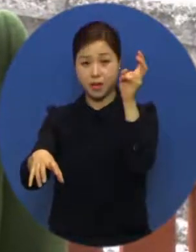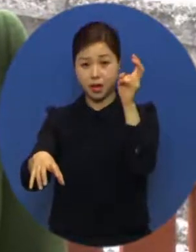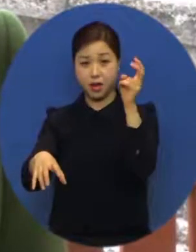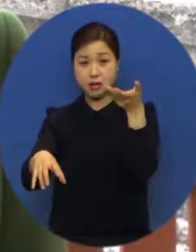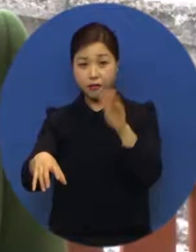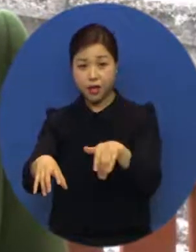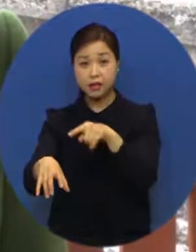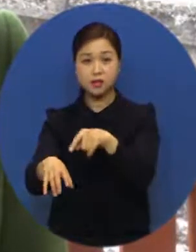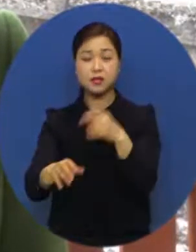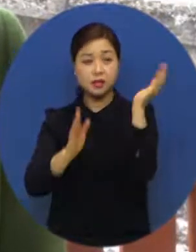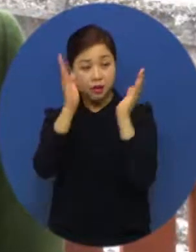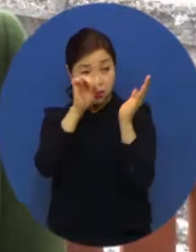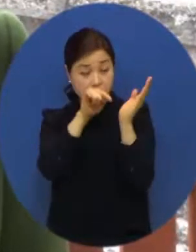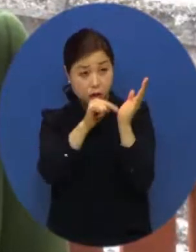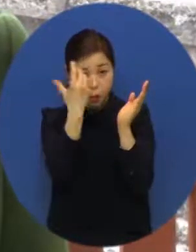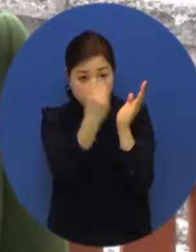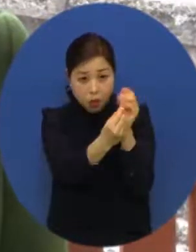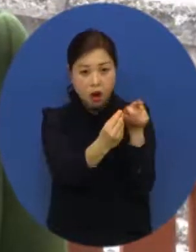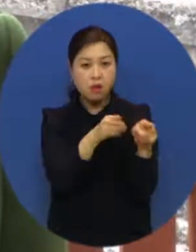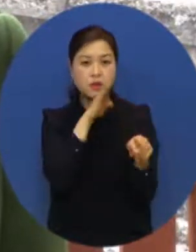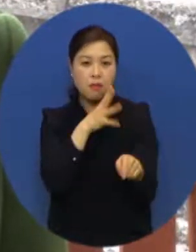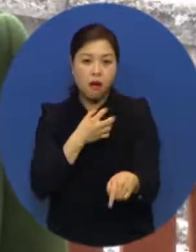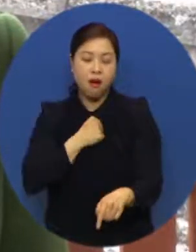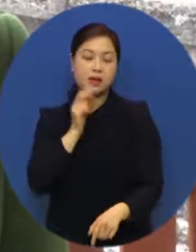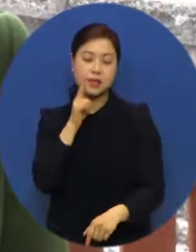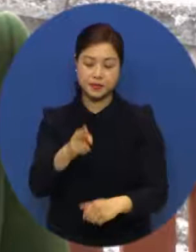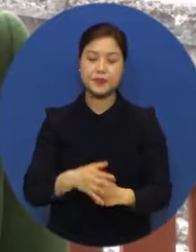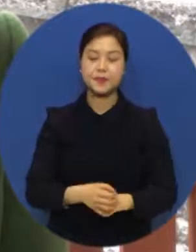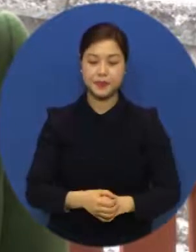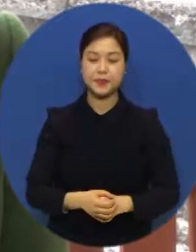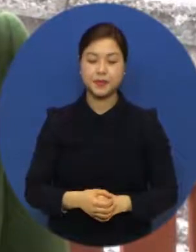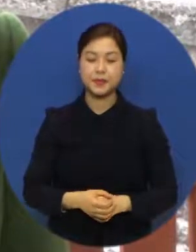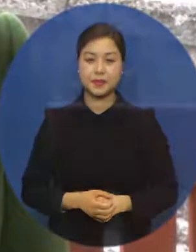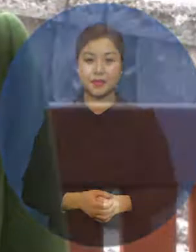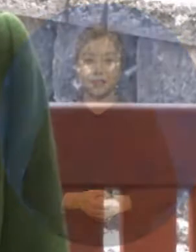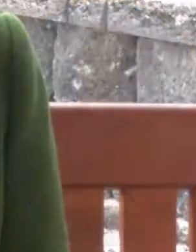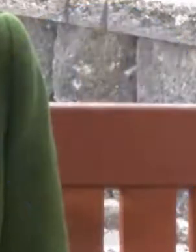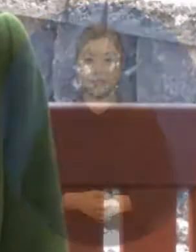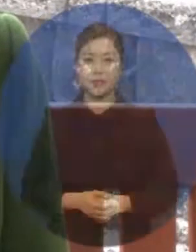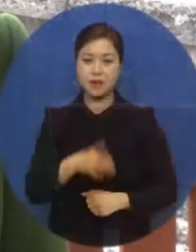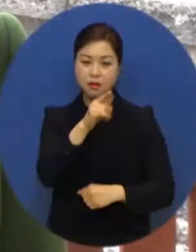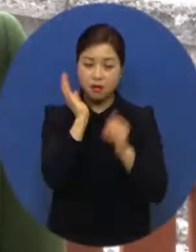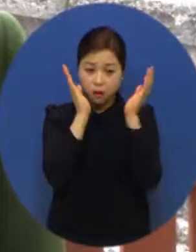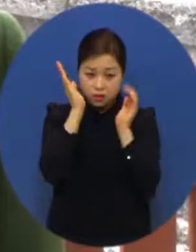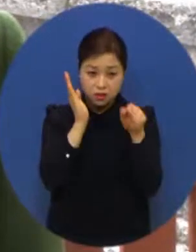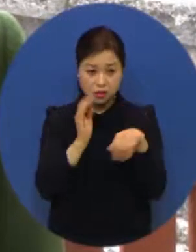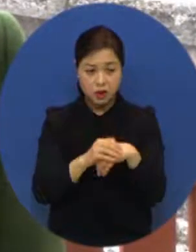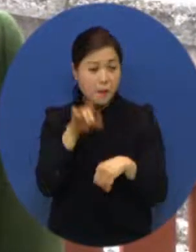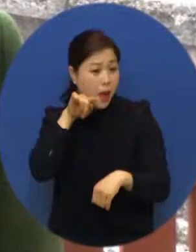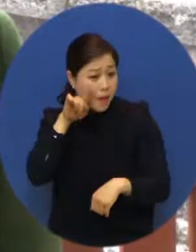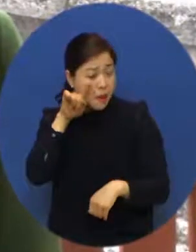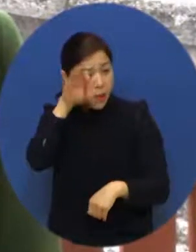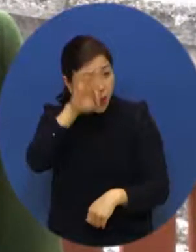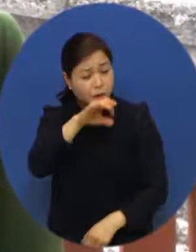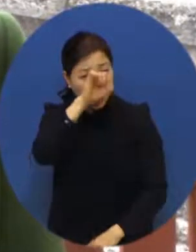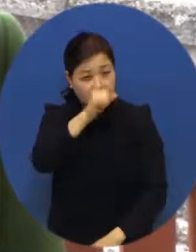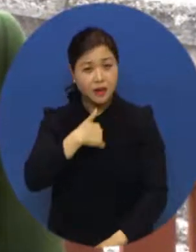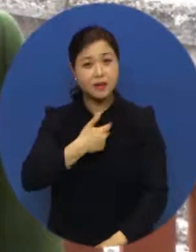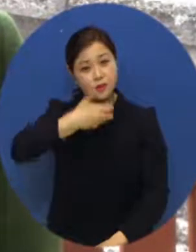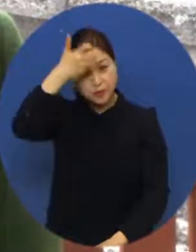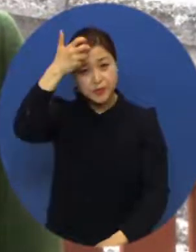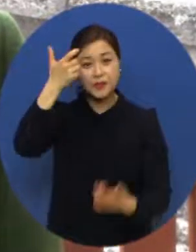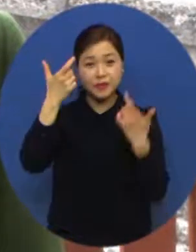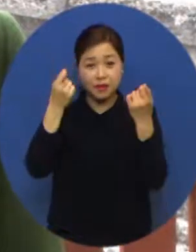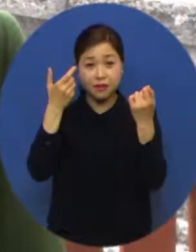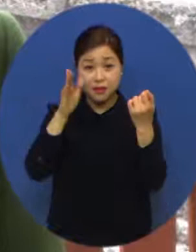그 연극을 본 거는 굉장히 큰 충격이었습니다. 아, 저런 거를 매일 볼 수 있다면 하는 그런 꿈이었는데